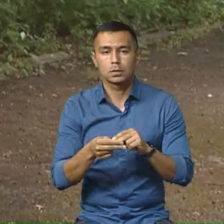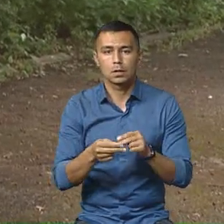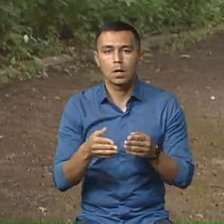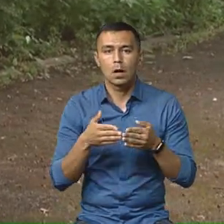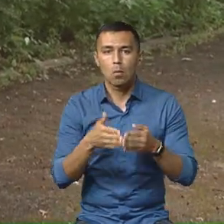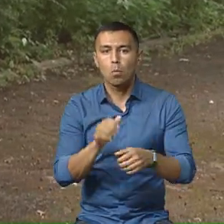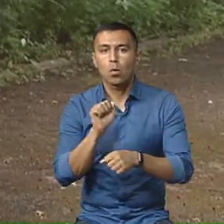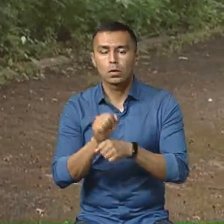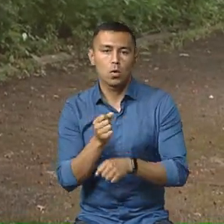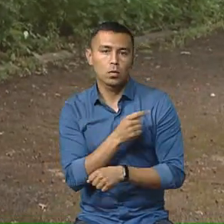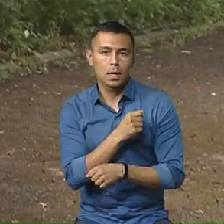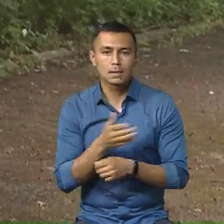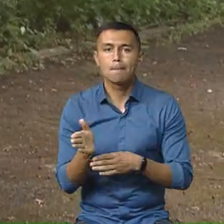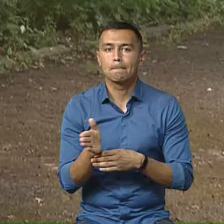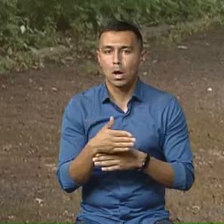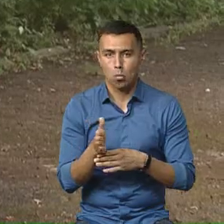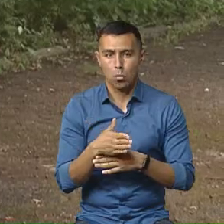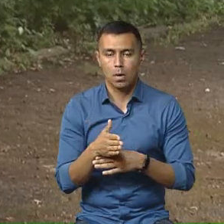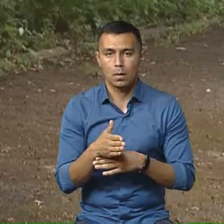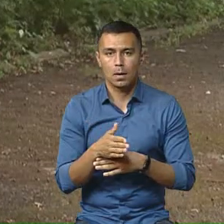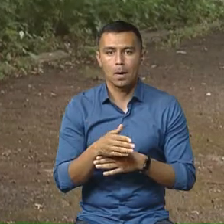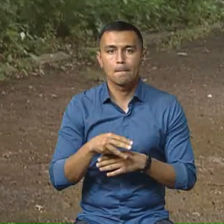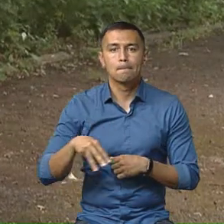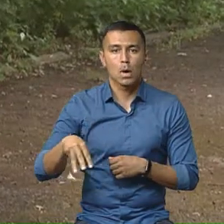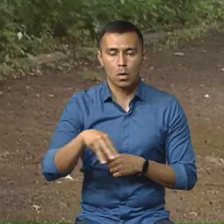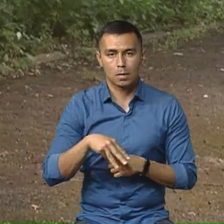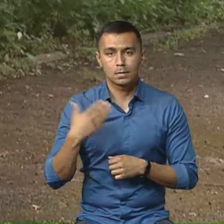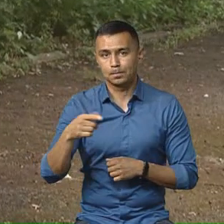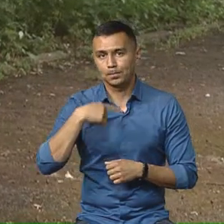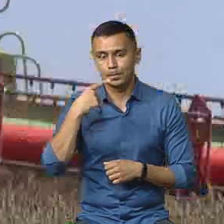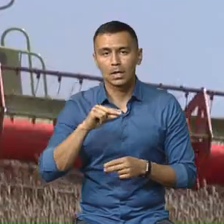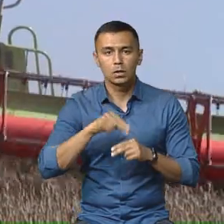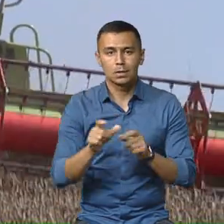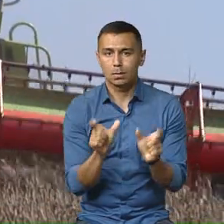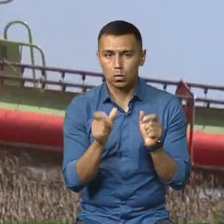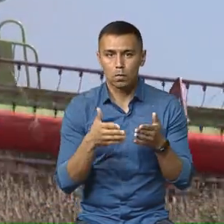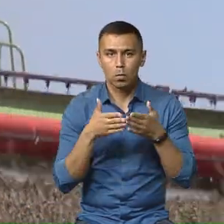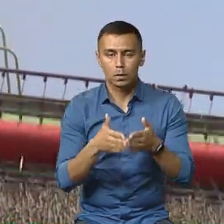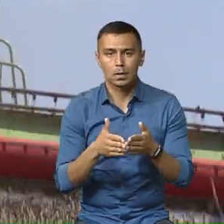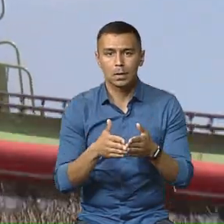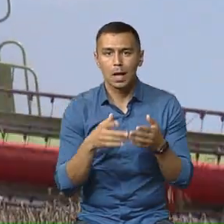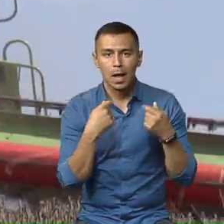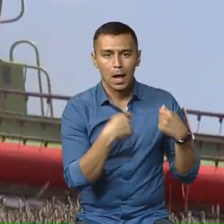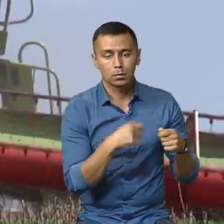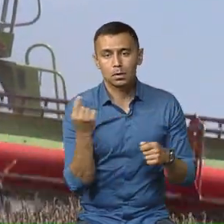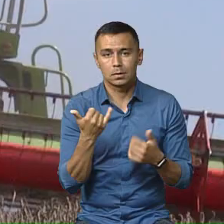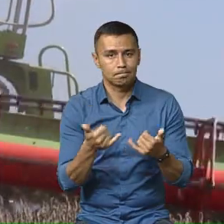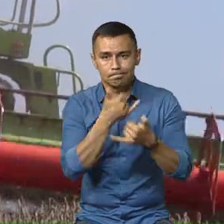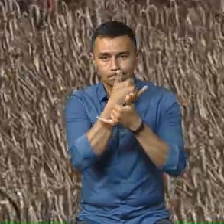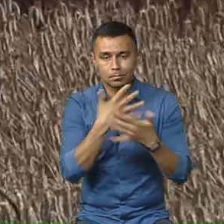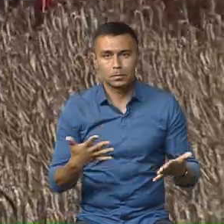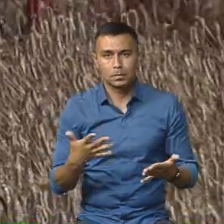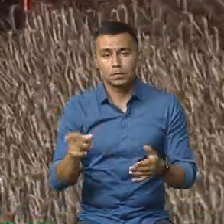Одеси, Маріуполя, Миколаєва. За її словами, через заблоковані порти експорт зерна наразі неможливий. Ігор